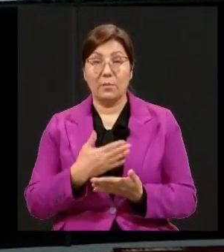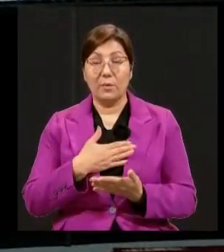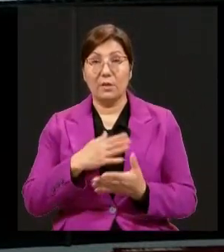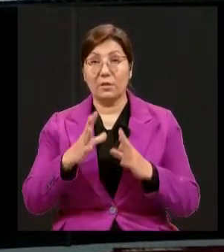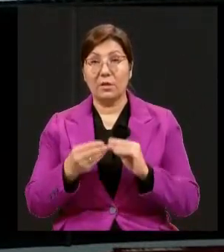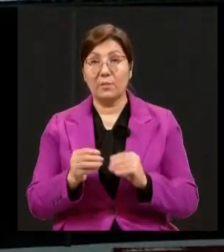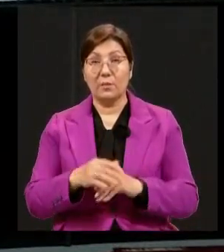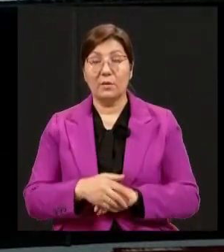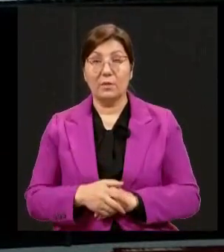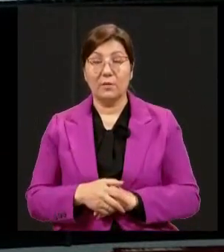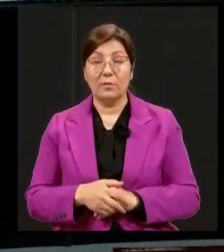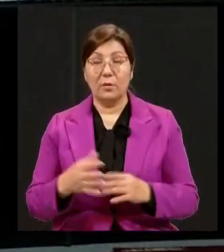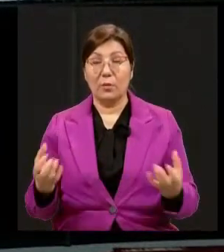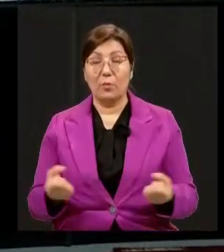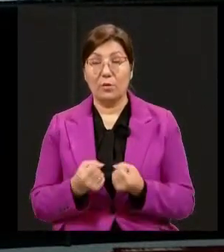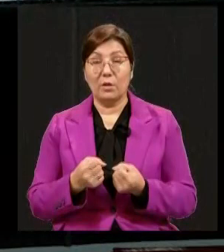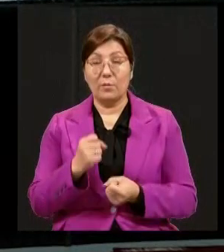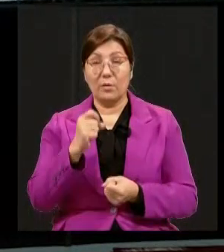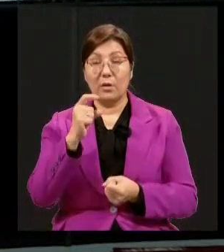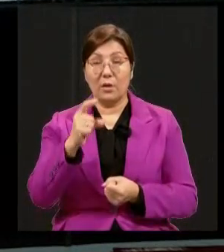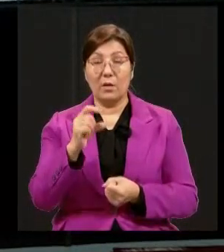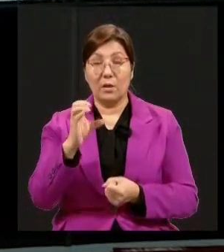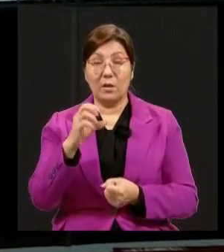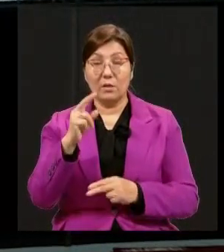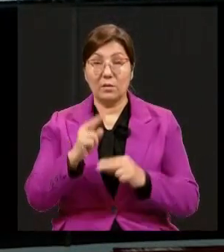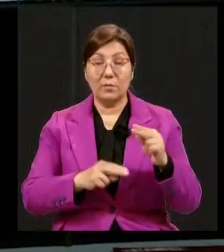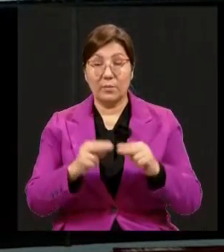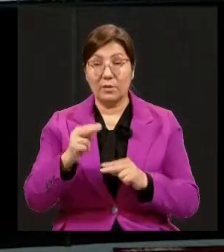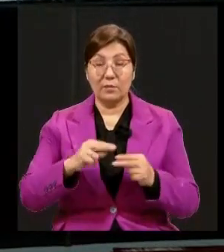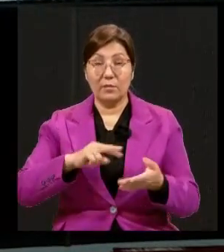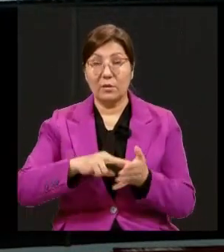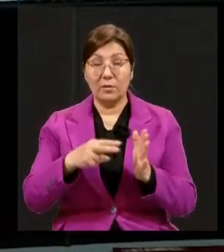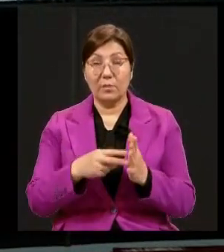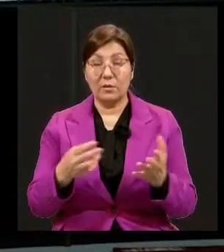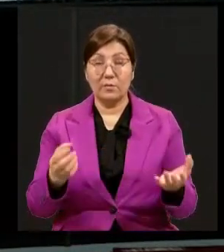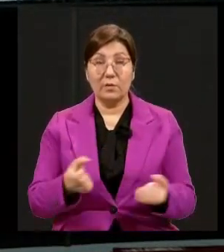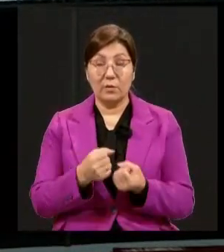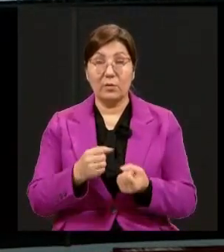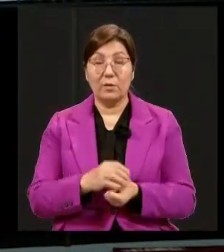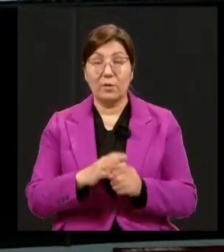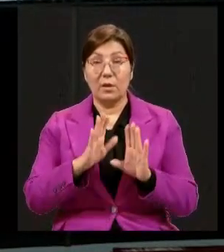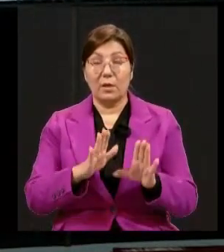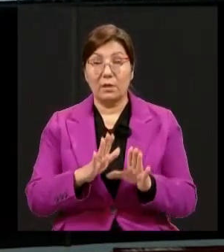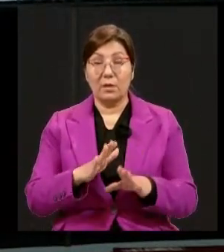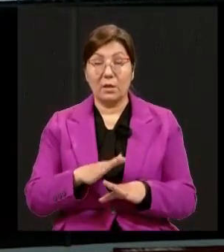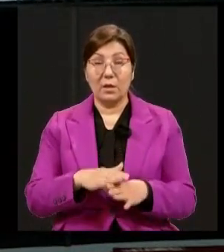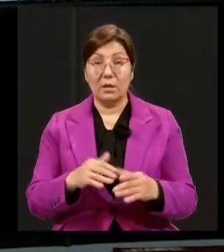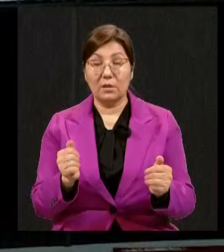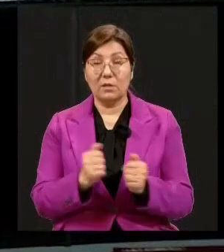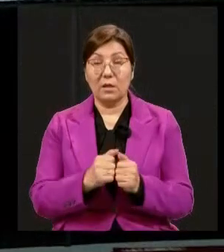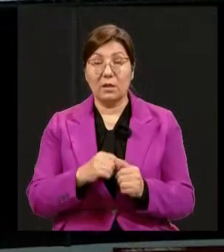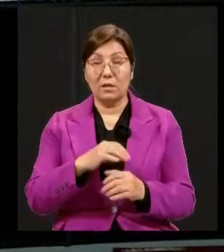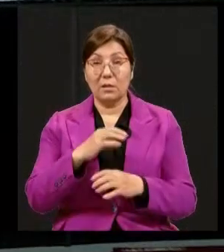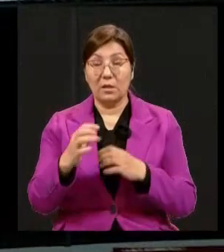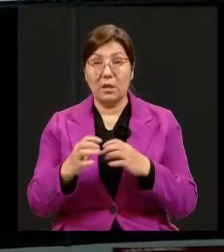жалпы қолдаймын атом электр станциясын тұрғызу мәселесі. Бұл жерде тек қана іргелі ғылым емес, бұл